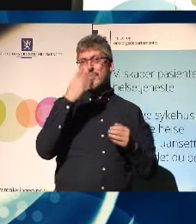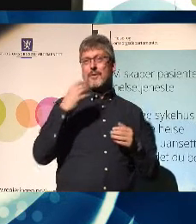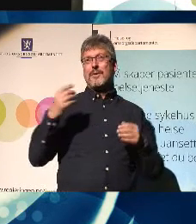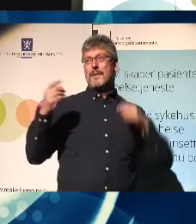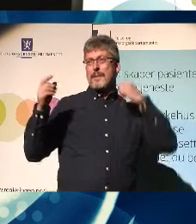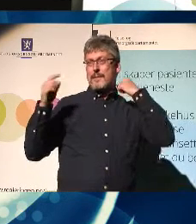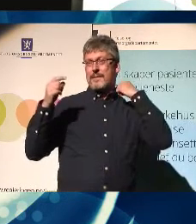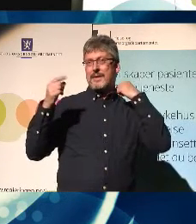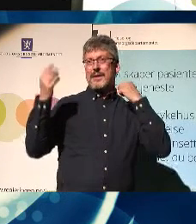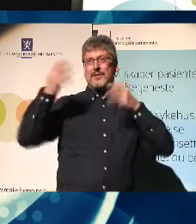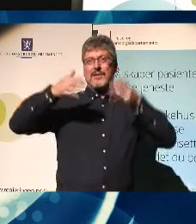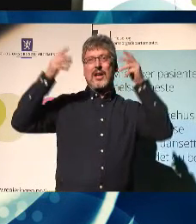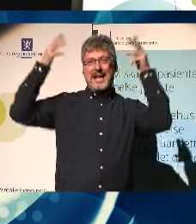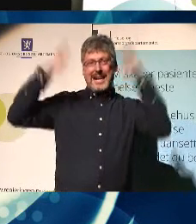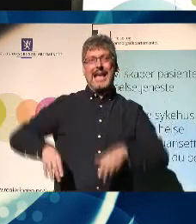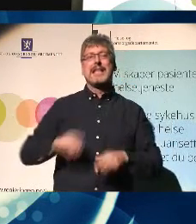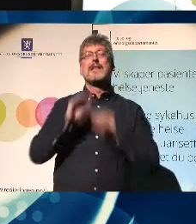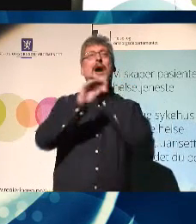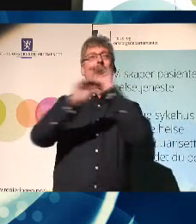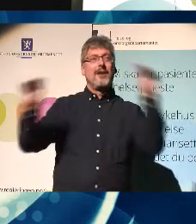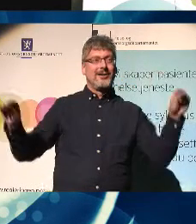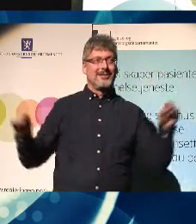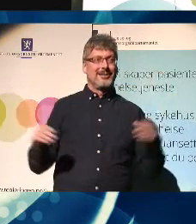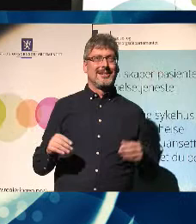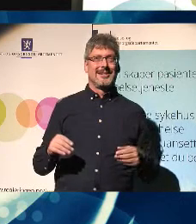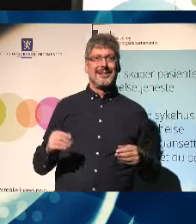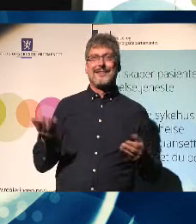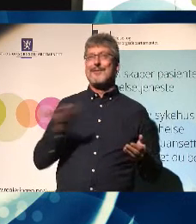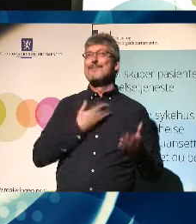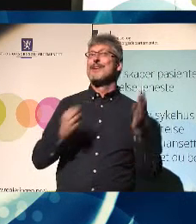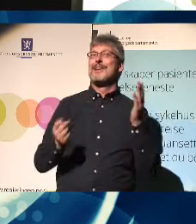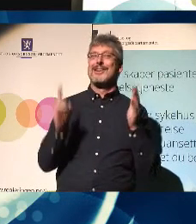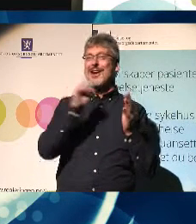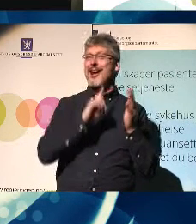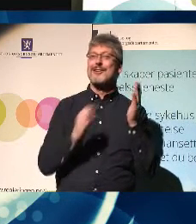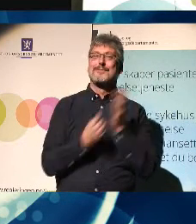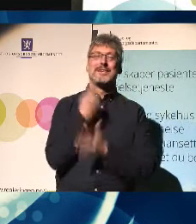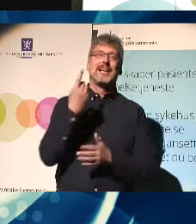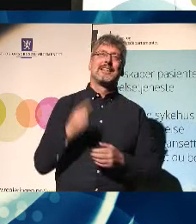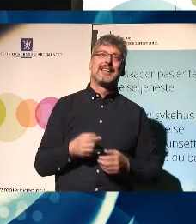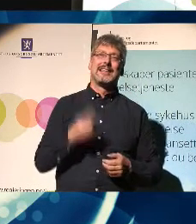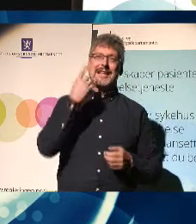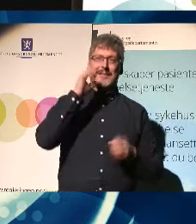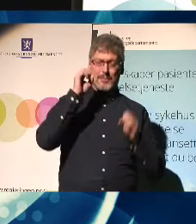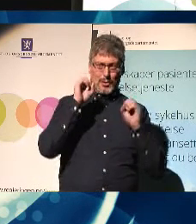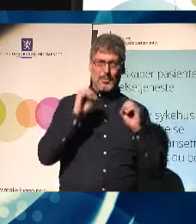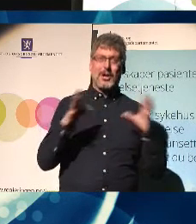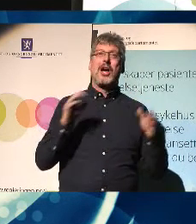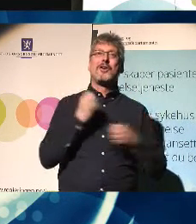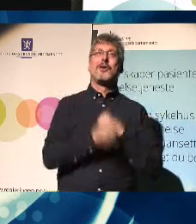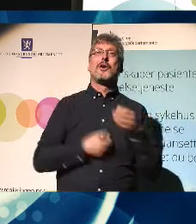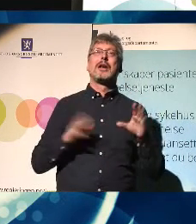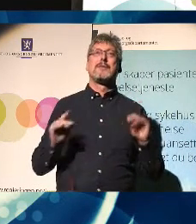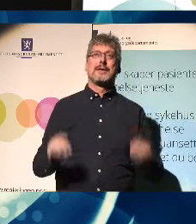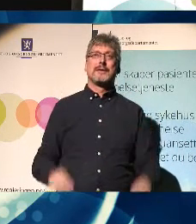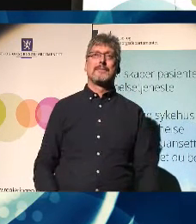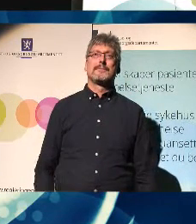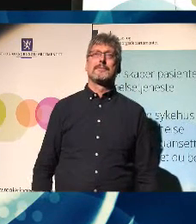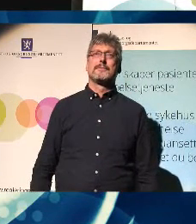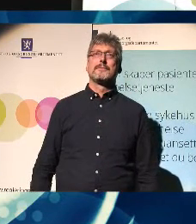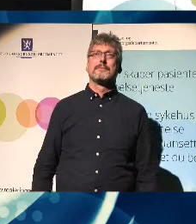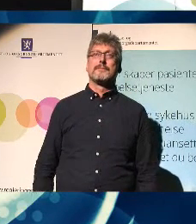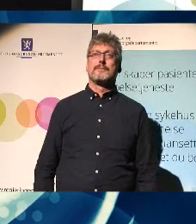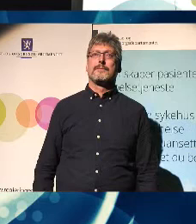styrtregn som var vel varslet. Det var utrolig mye rart som skjedde da, som jeg tenker at det må vi kunne klare å gjøre bedre.